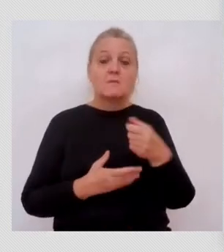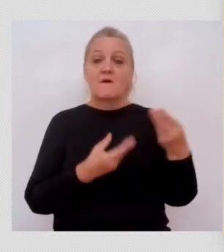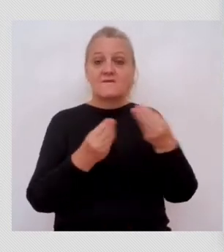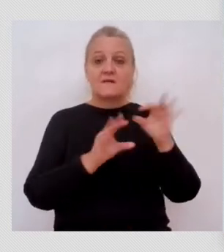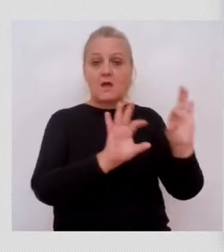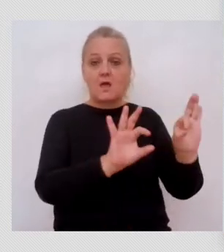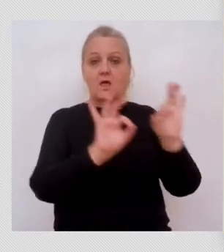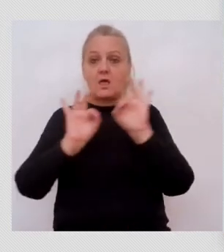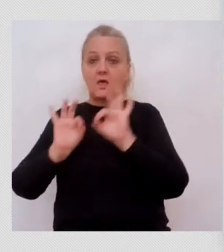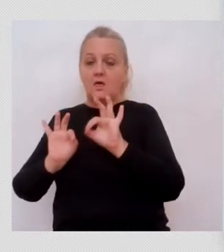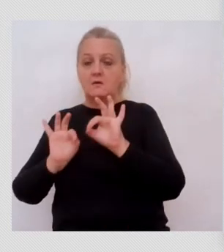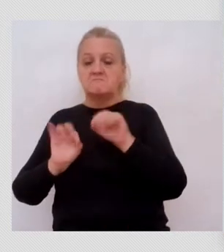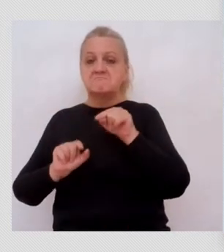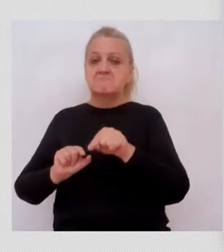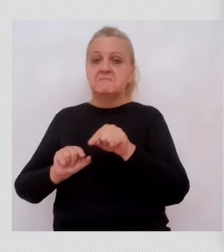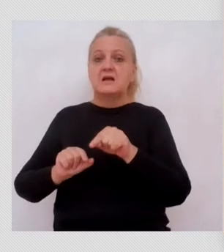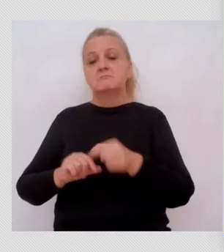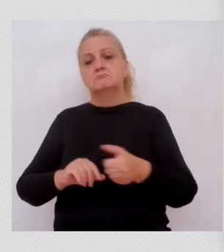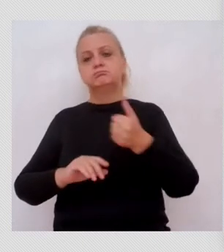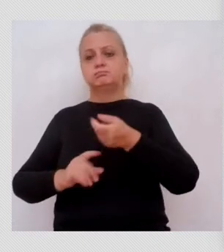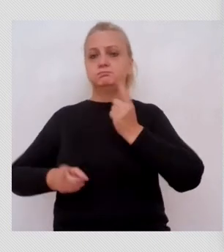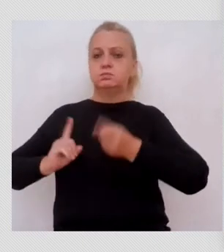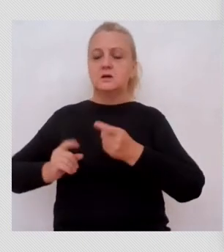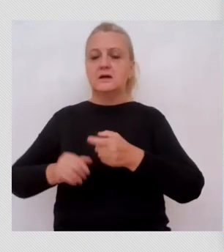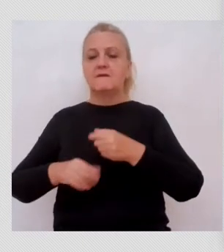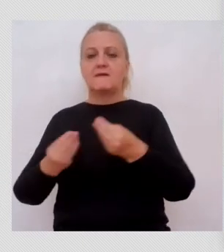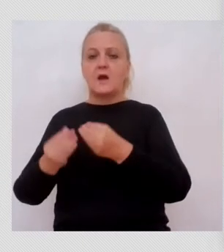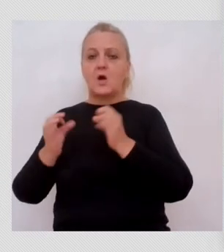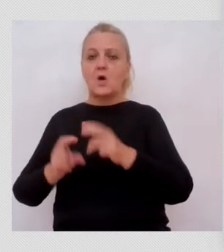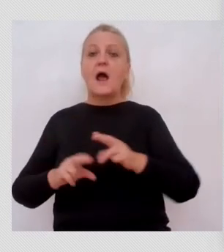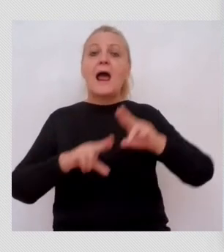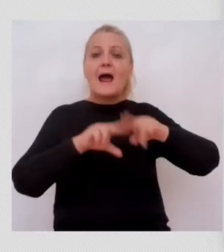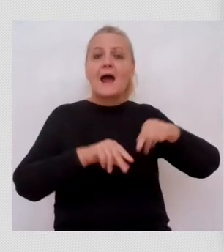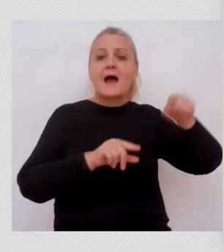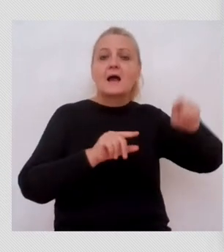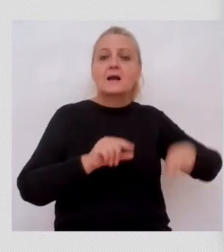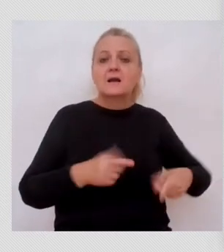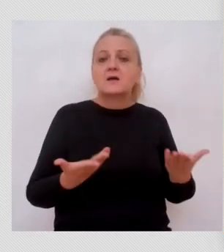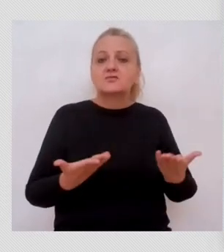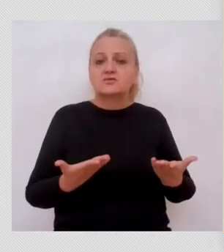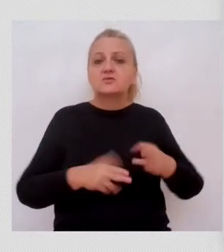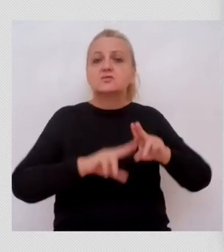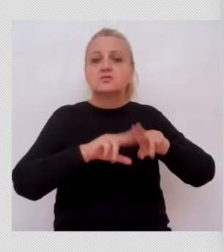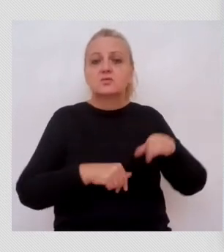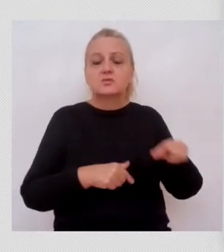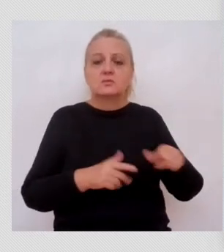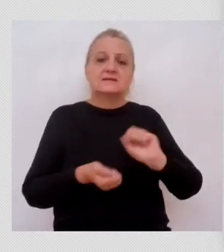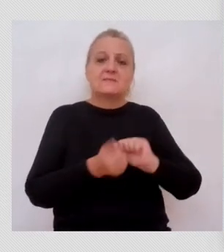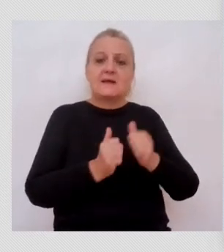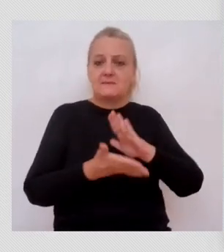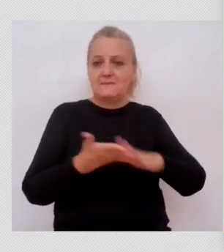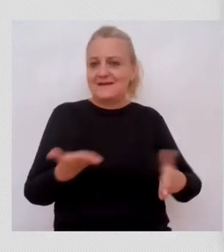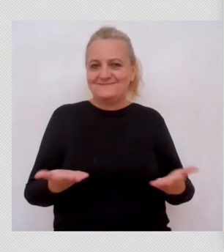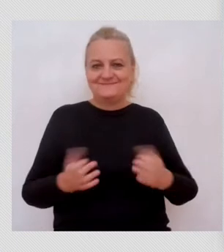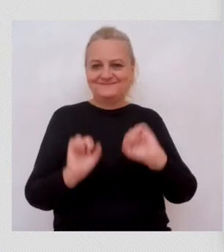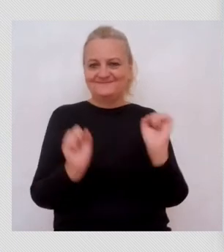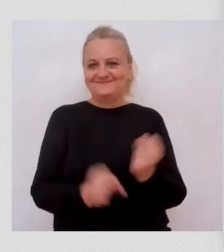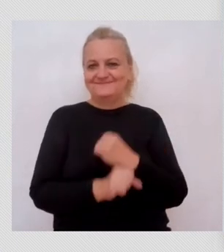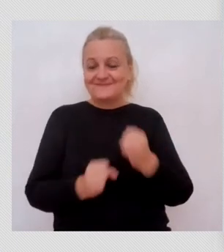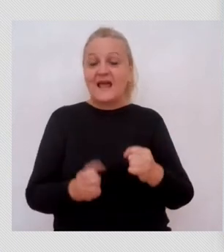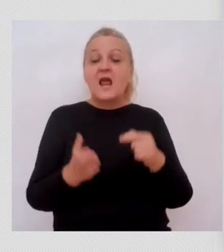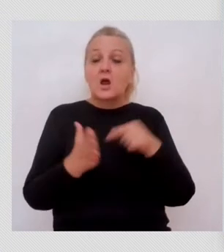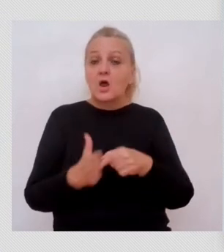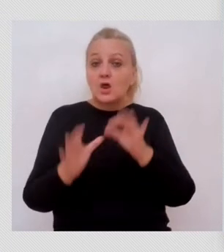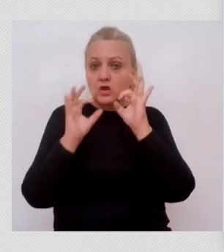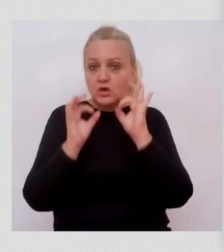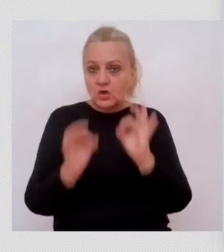w autokratycznym systemie zrobić finansów ok, kiedy cała reszta zostanie bez zmian. No ale dobrze, czy to